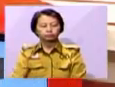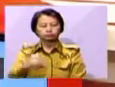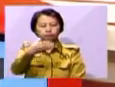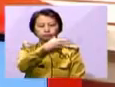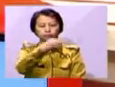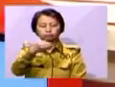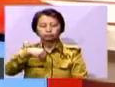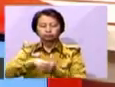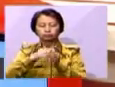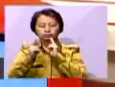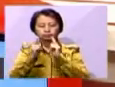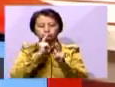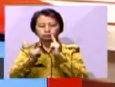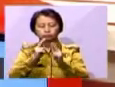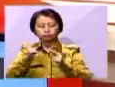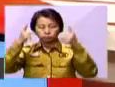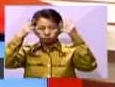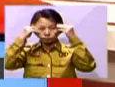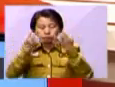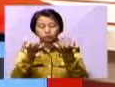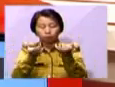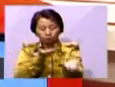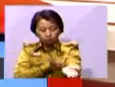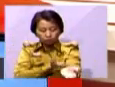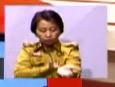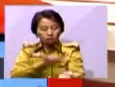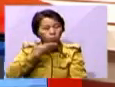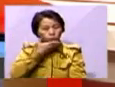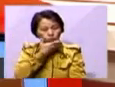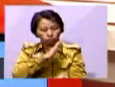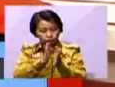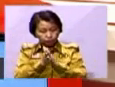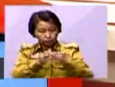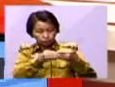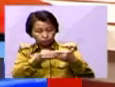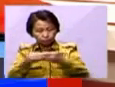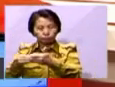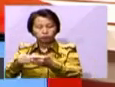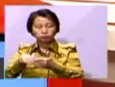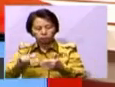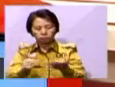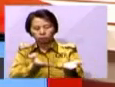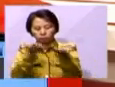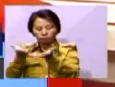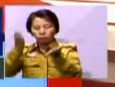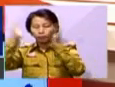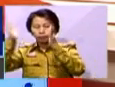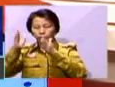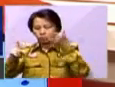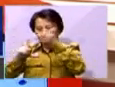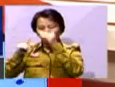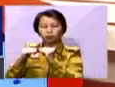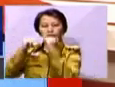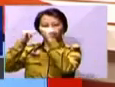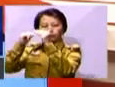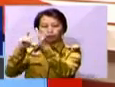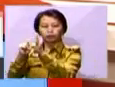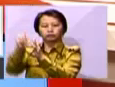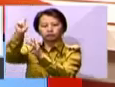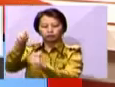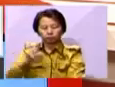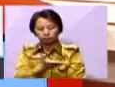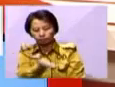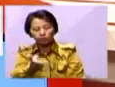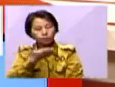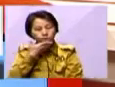Dan dalam ucapannya, Perdana Menteri mahu generasi muda terus menjadi pemangkin yang membawa Malaysia ke peringkat lebih tinggi.